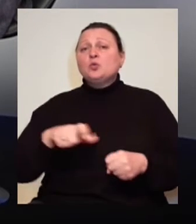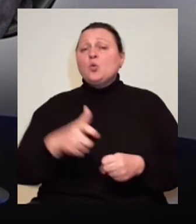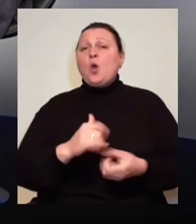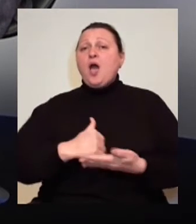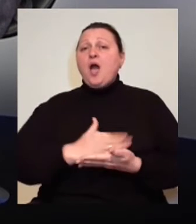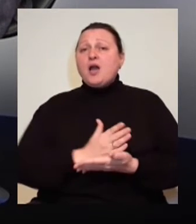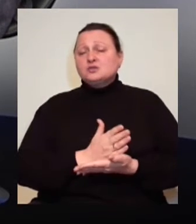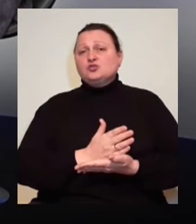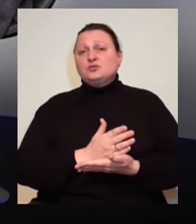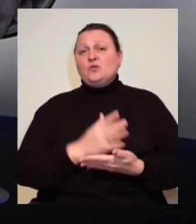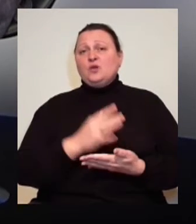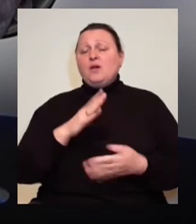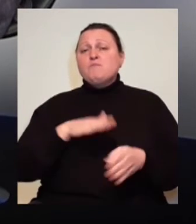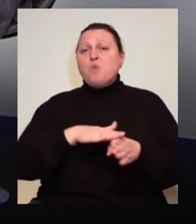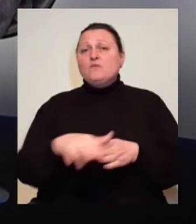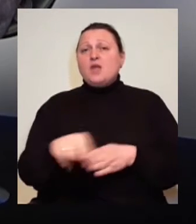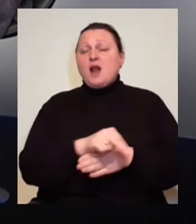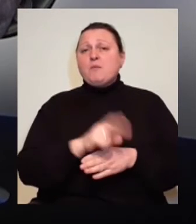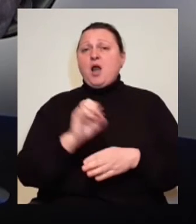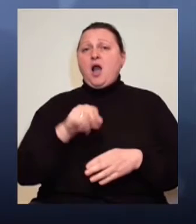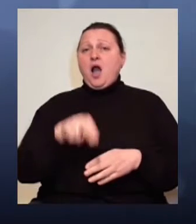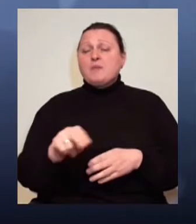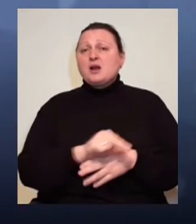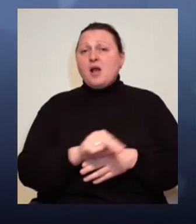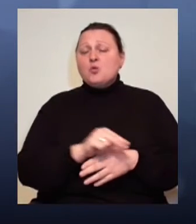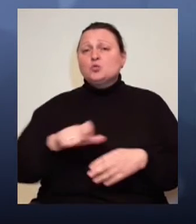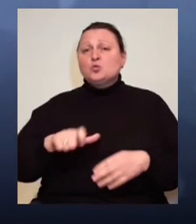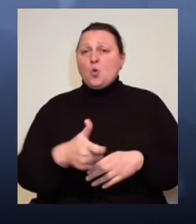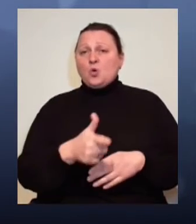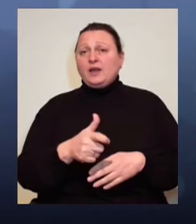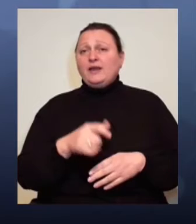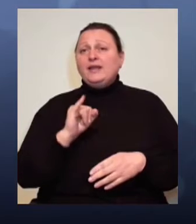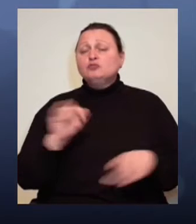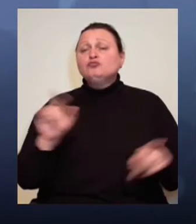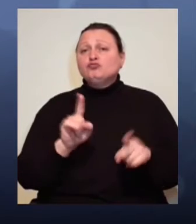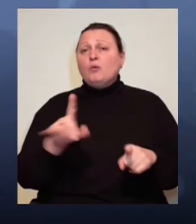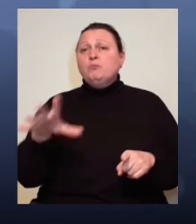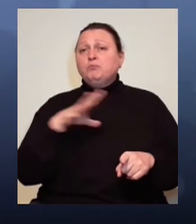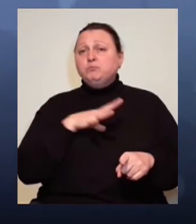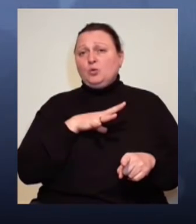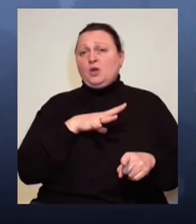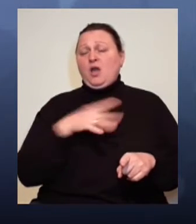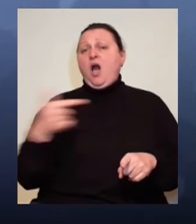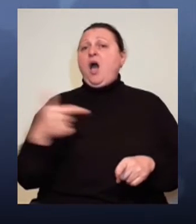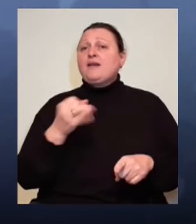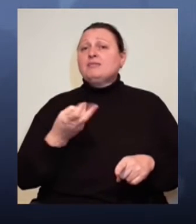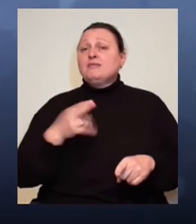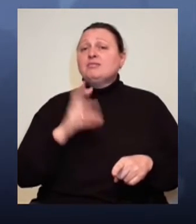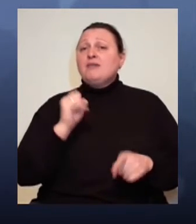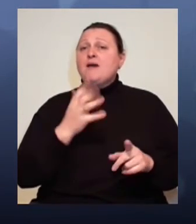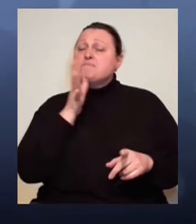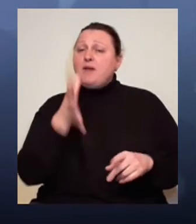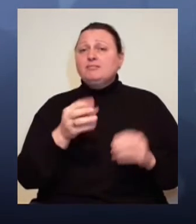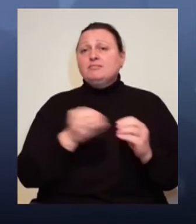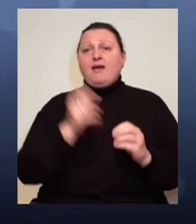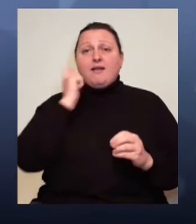якісно повністю, повний ремонт капітальних доріг, і щоб він був ще й гарантований там на 5 чи 10